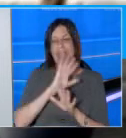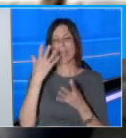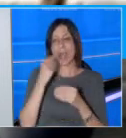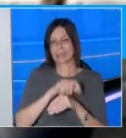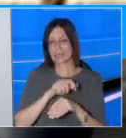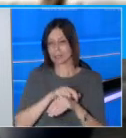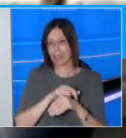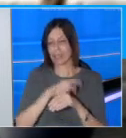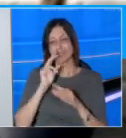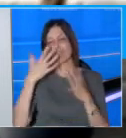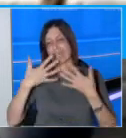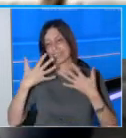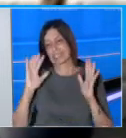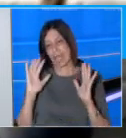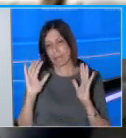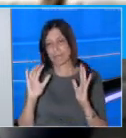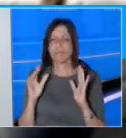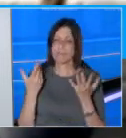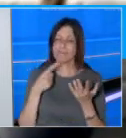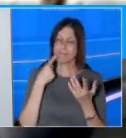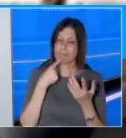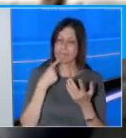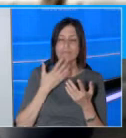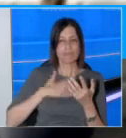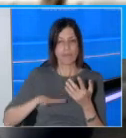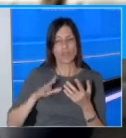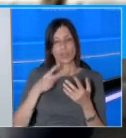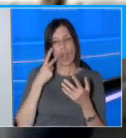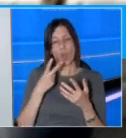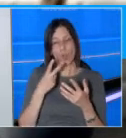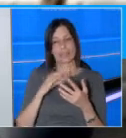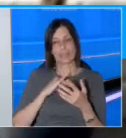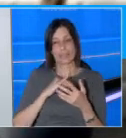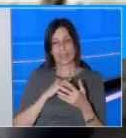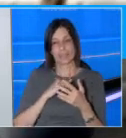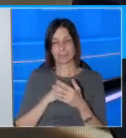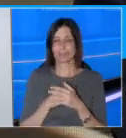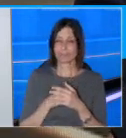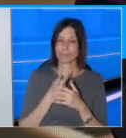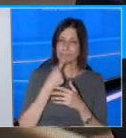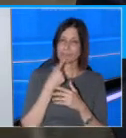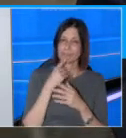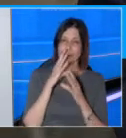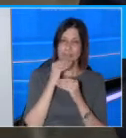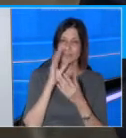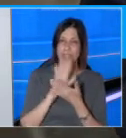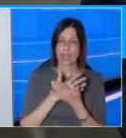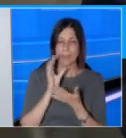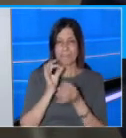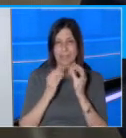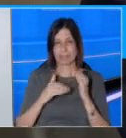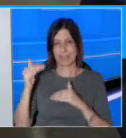ימים מחר לנסות ולקדם משהו, בעיקר הצהרת כוונות ולהראות הנה אנחנו עובדים. טוב, לפני סיום נדבר על ההחלטה של בית המשפט